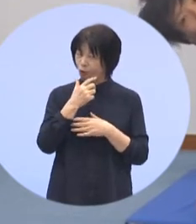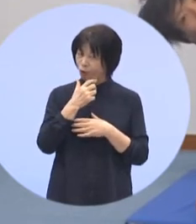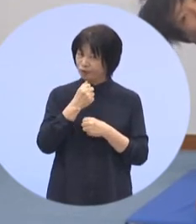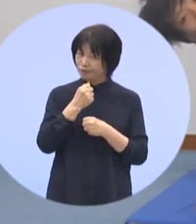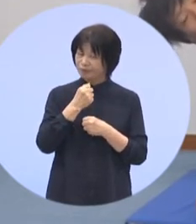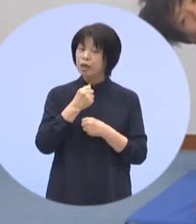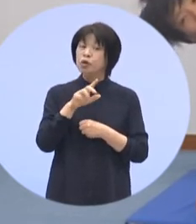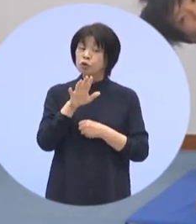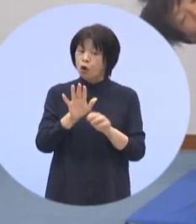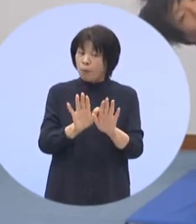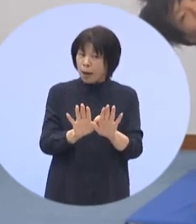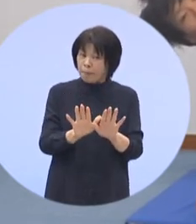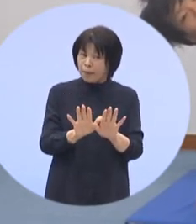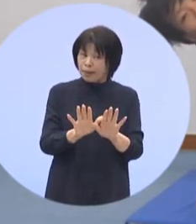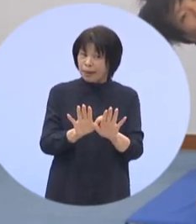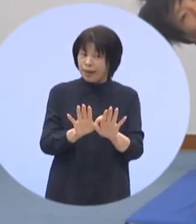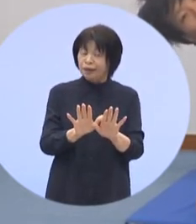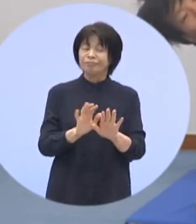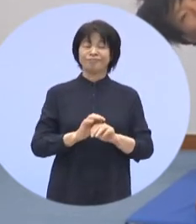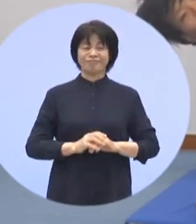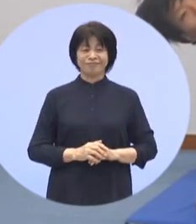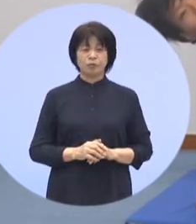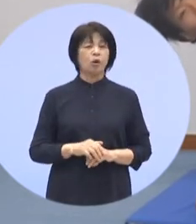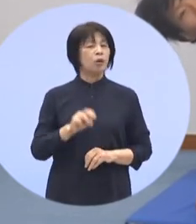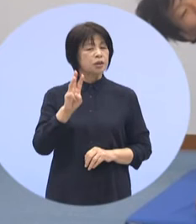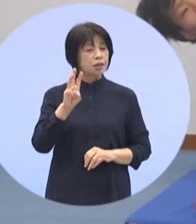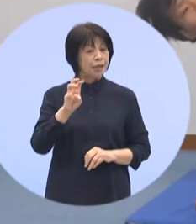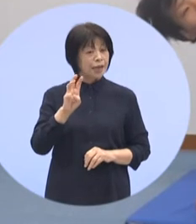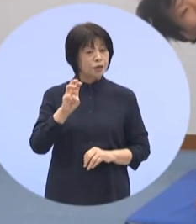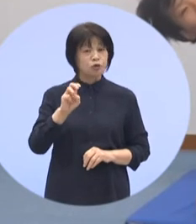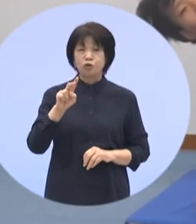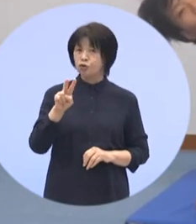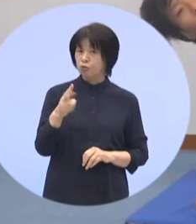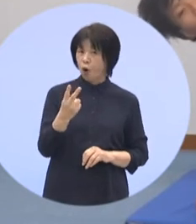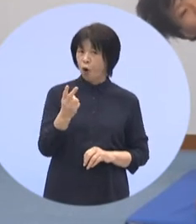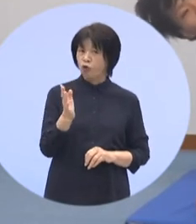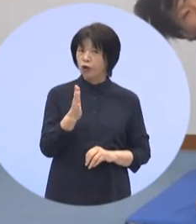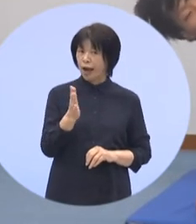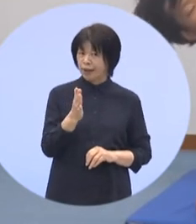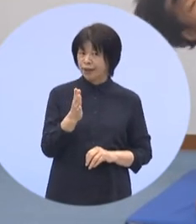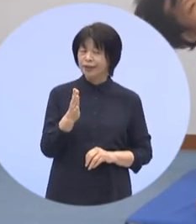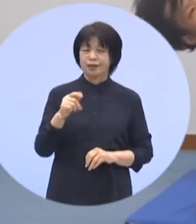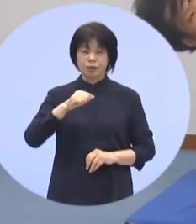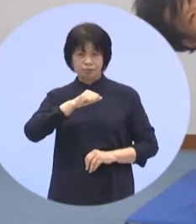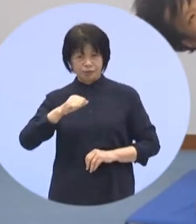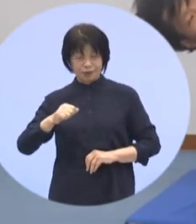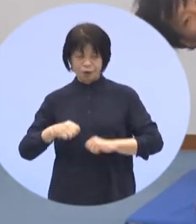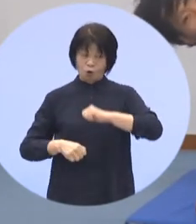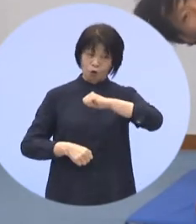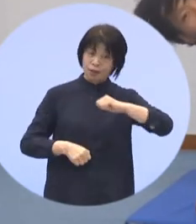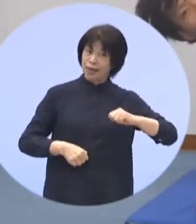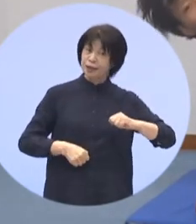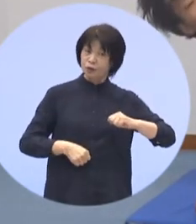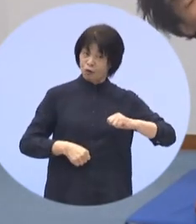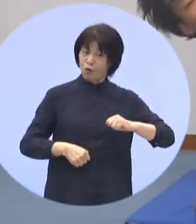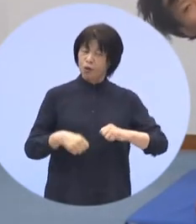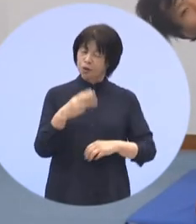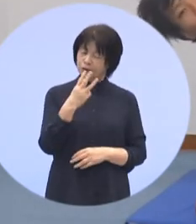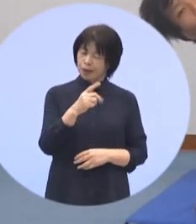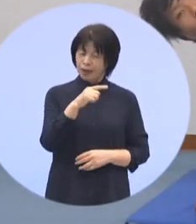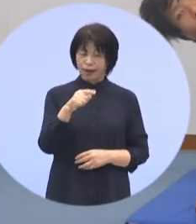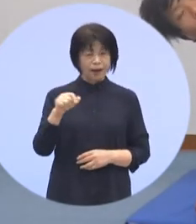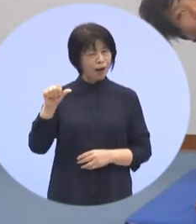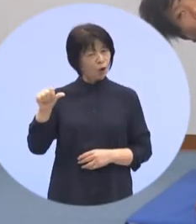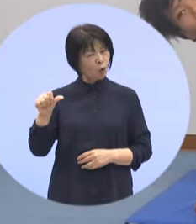りと、固定して、これを30秒ぐらいを左右3から5セットぐ